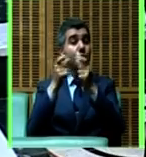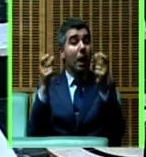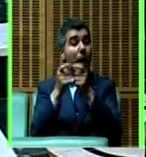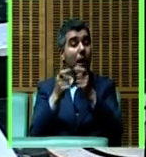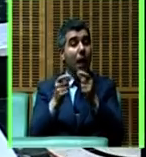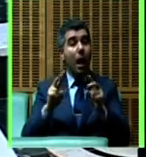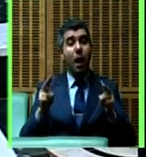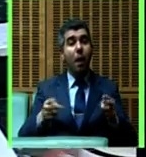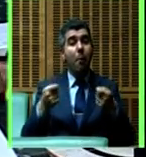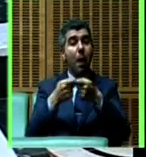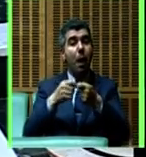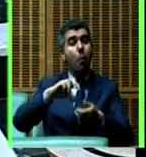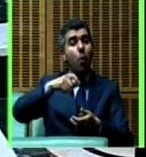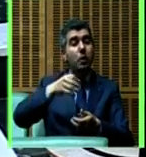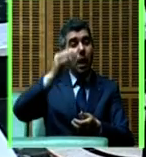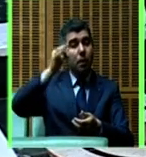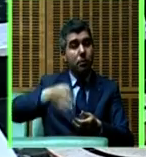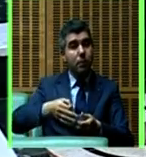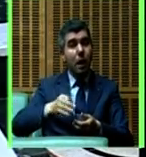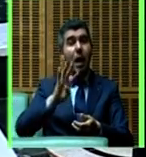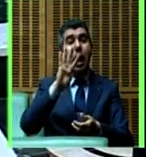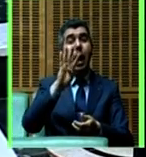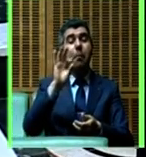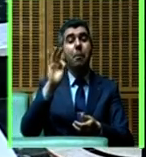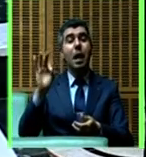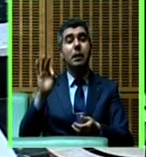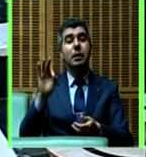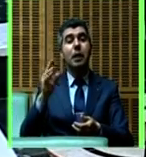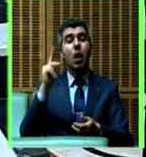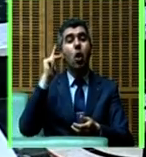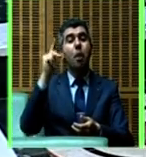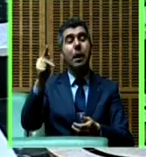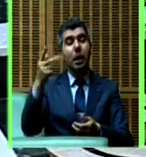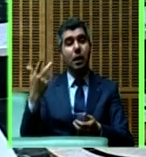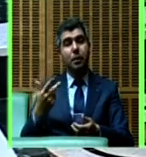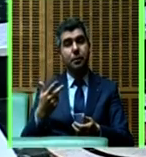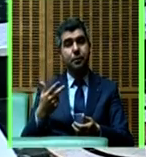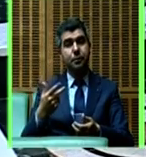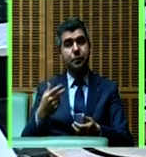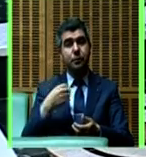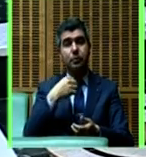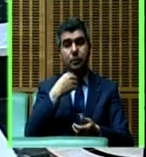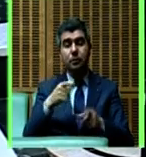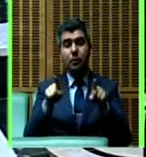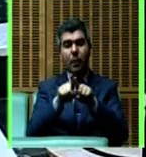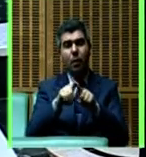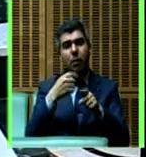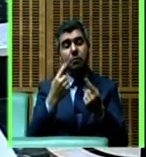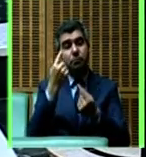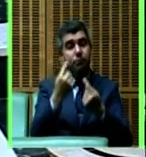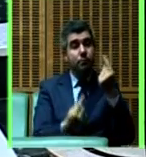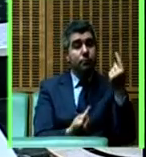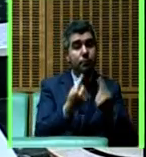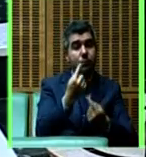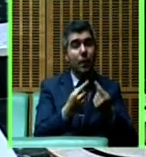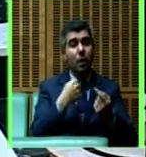الحاله الغازيه، خصو واحد الانبوب في 400 كيلومتر تقريبا. وبطبيعه الحال القضيه ديال المحطات اللي تنسميوها الدار المركبه لسيكل كومبيني،